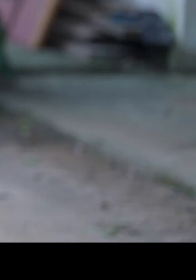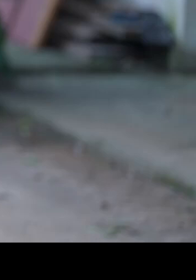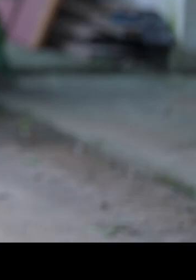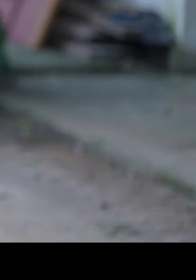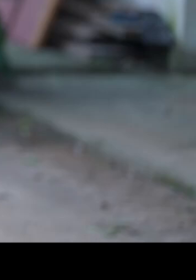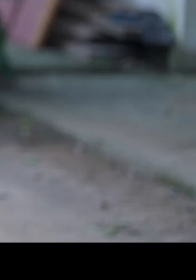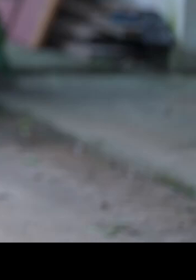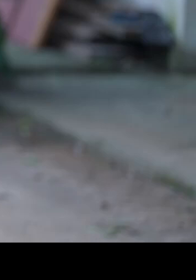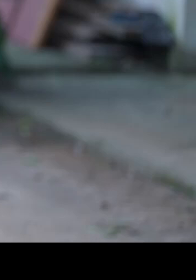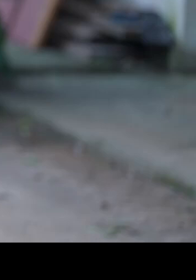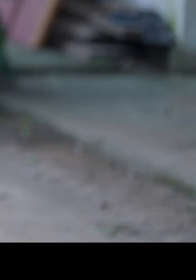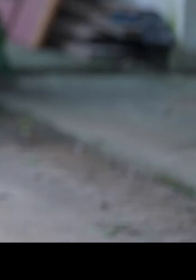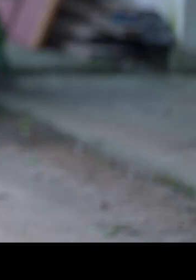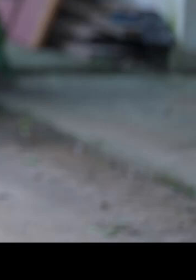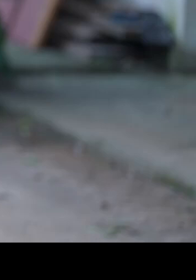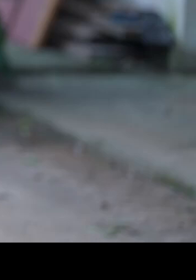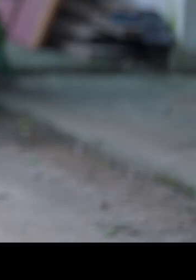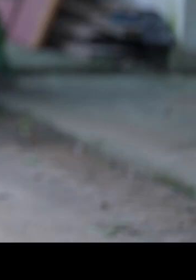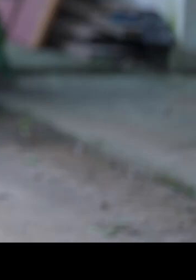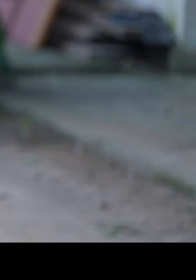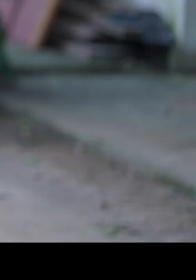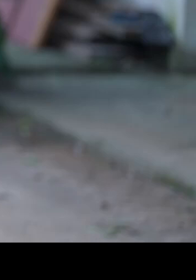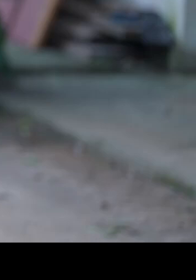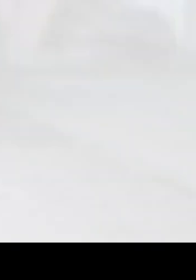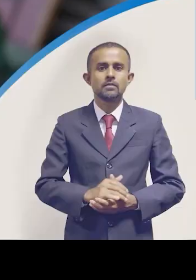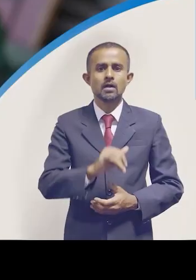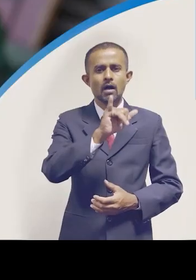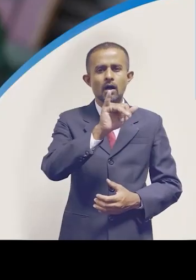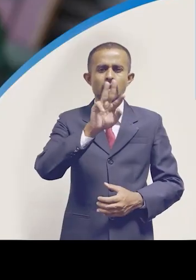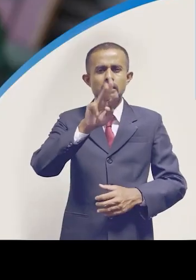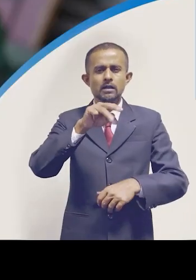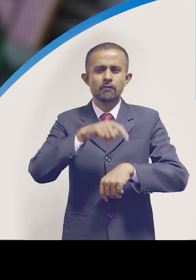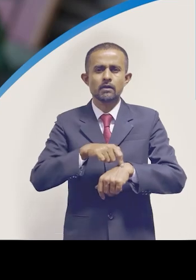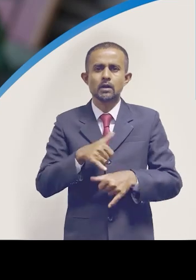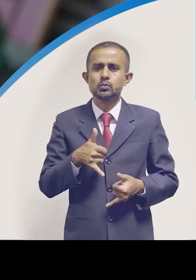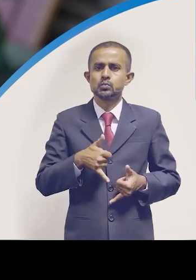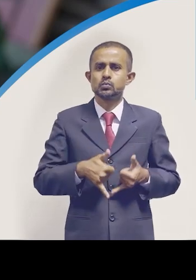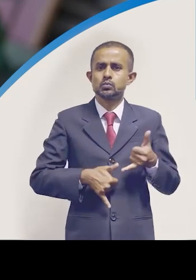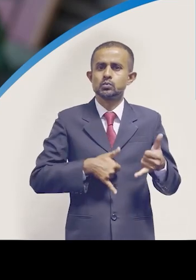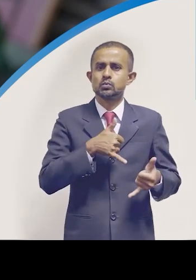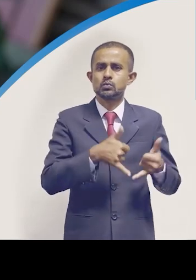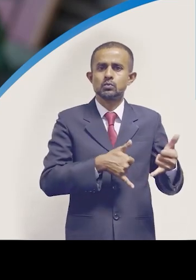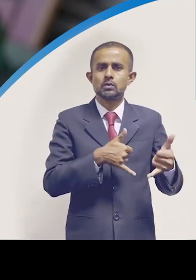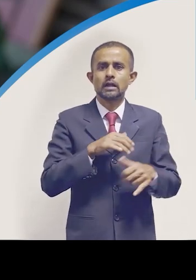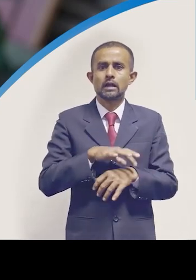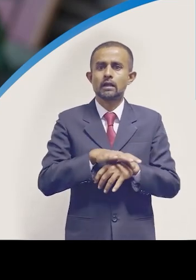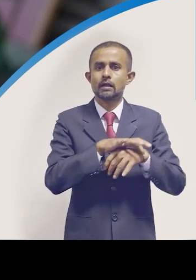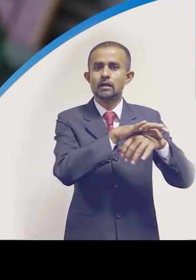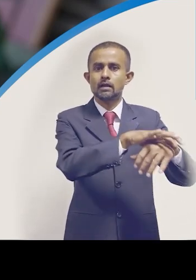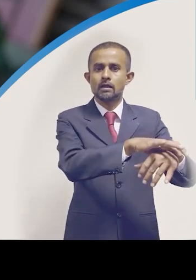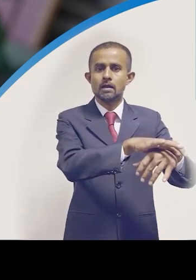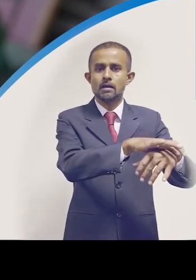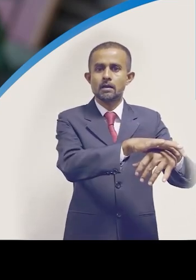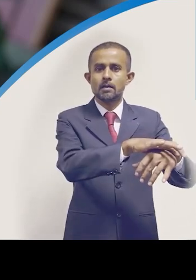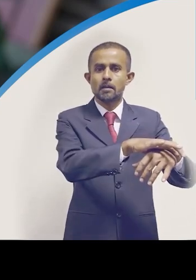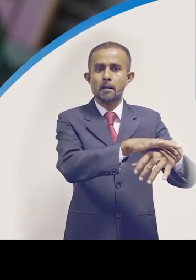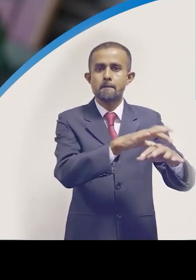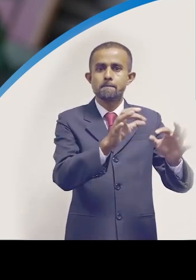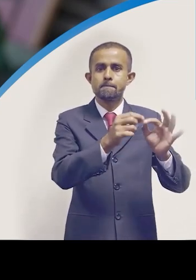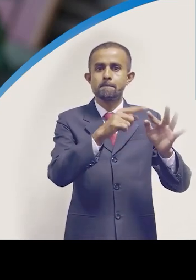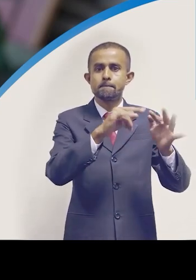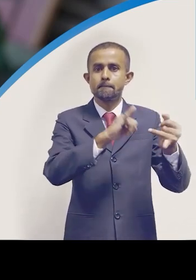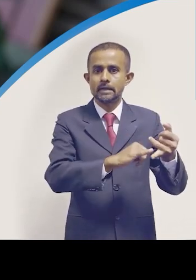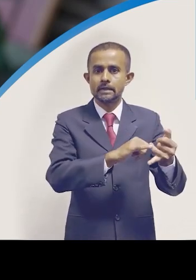ඒ ආරිරත්න මහතා දෙවස ඉදිරි පස සිට හයාමාට විතර පුඩ් බයිසිකලින් එක්කයි යනවා